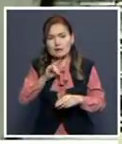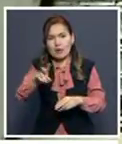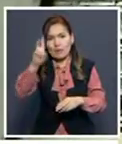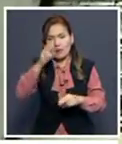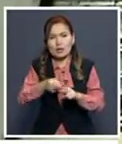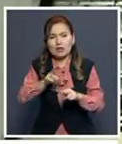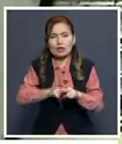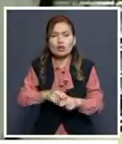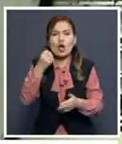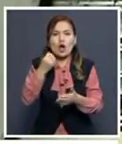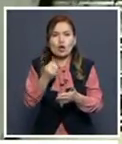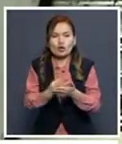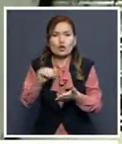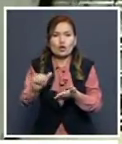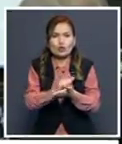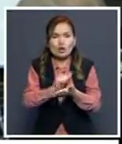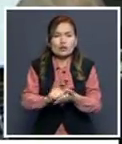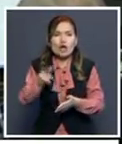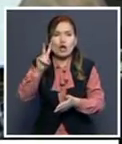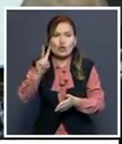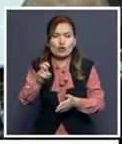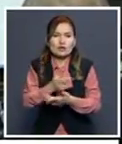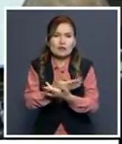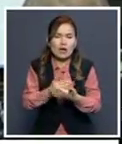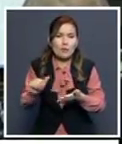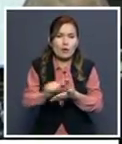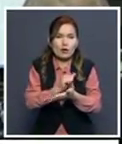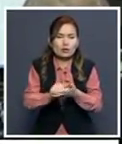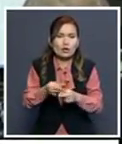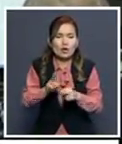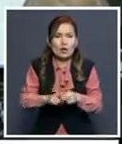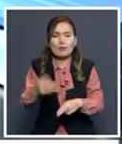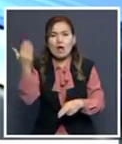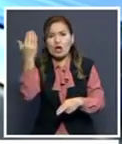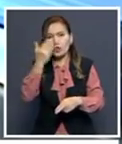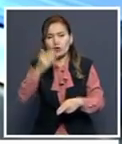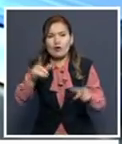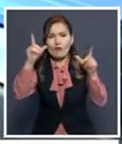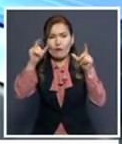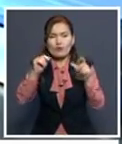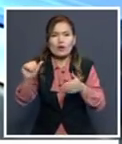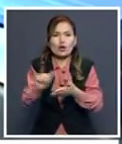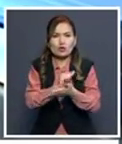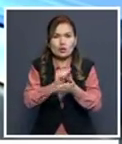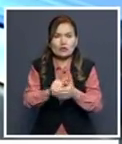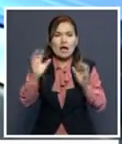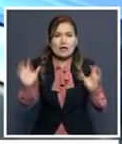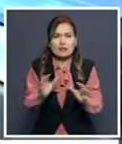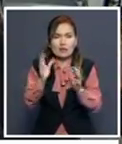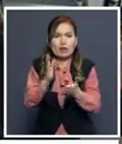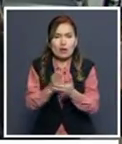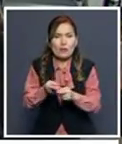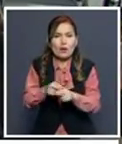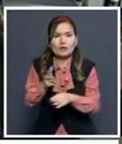200-ден астам архив бар. Солардың бірі Алматыдағы кино фото құжаттар мен дыбыс жазбалар қоры. Мұнда мыңдаған фото мен бейне